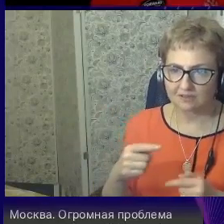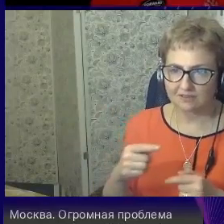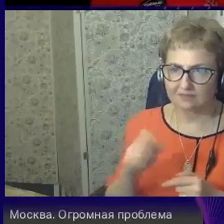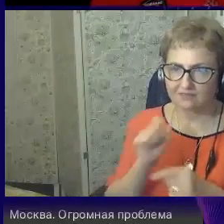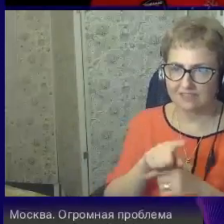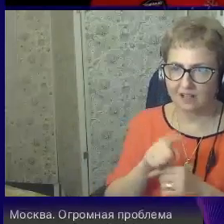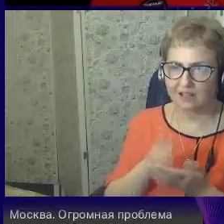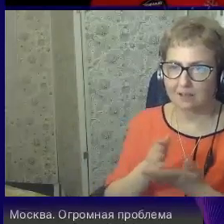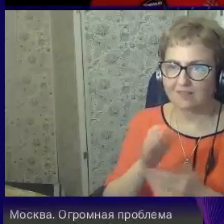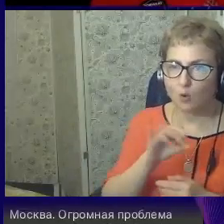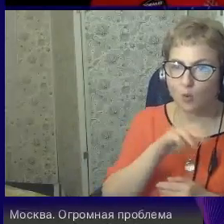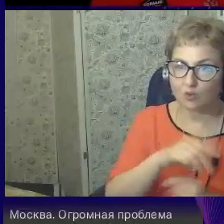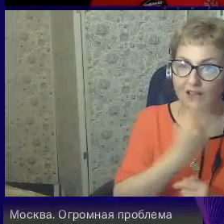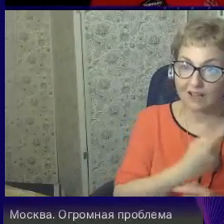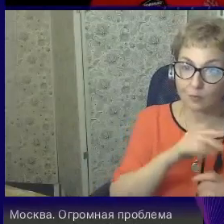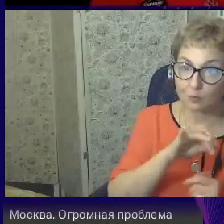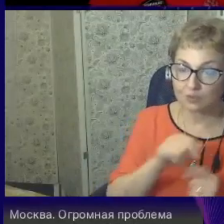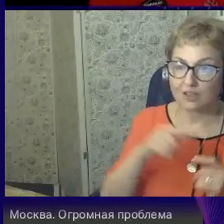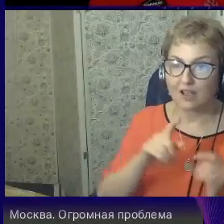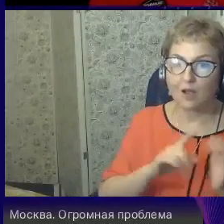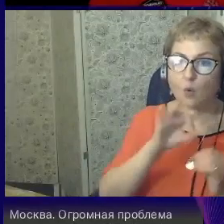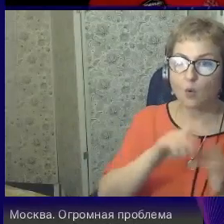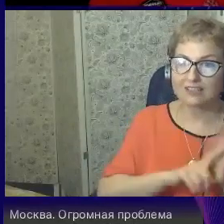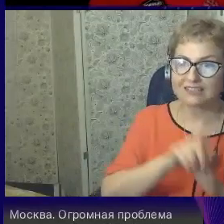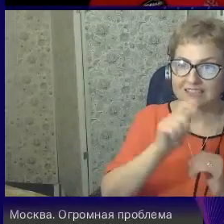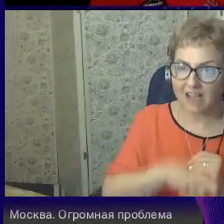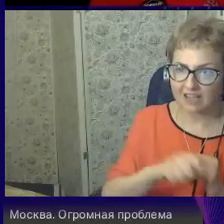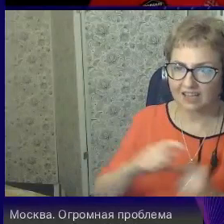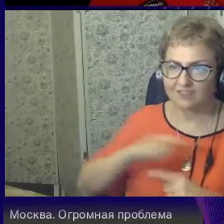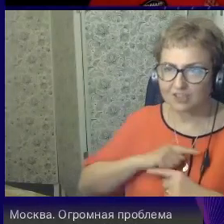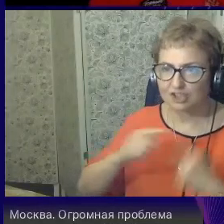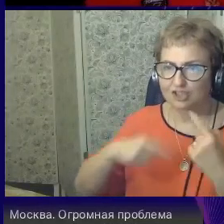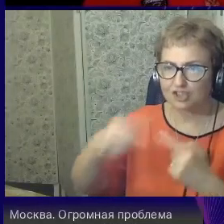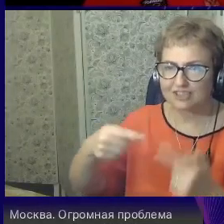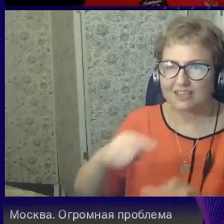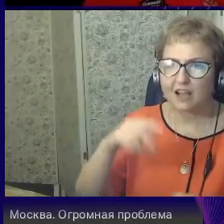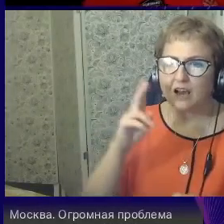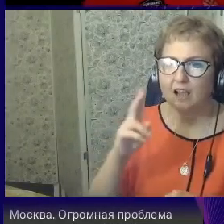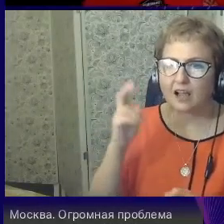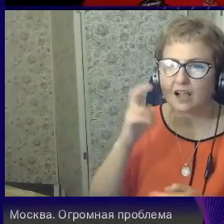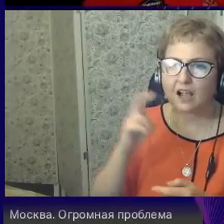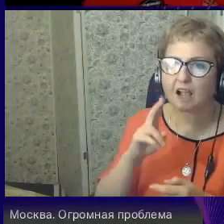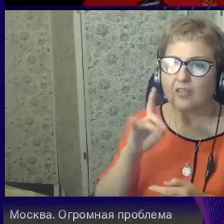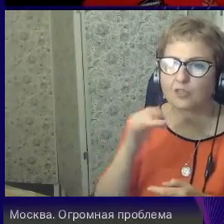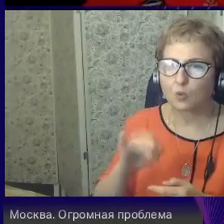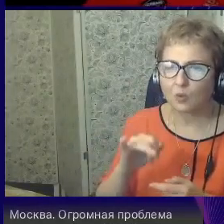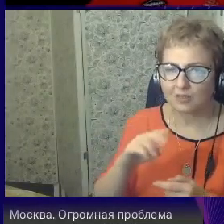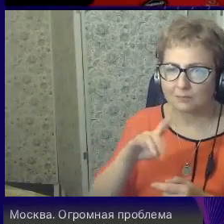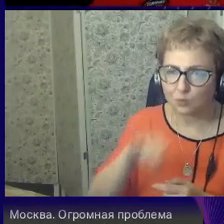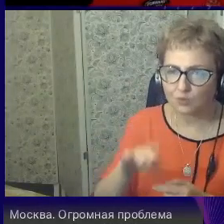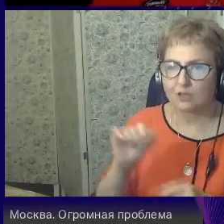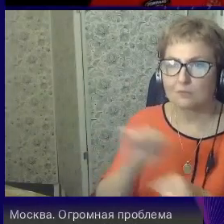в заданном направлении от пункта к пункту, от старта к финишу через несколько контрольных пунктов, и победитель определяется